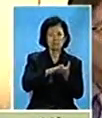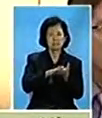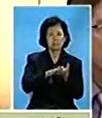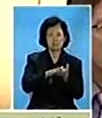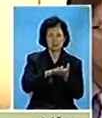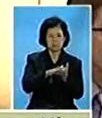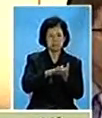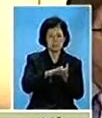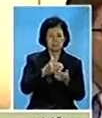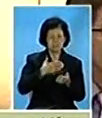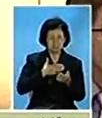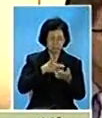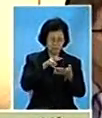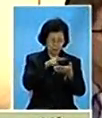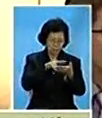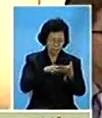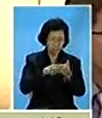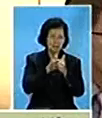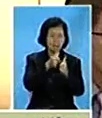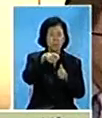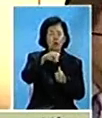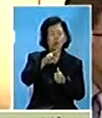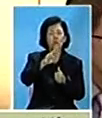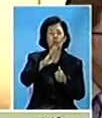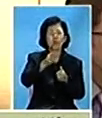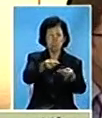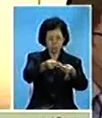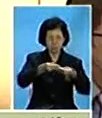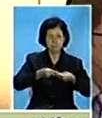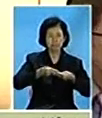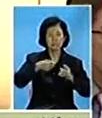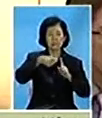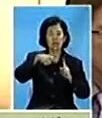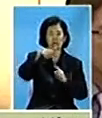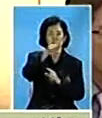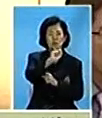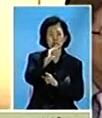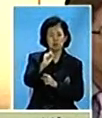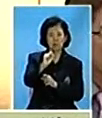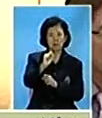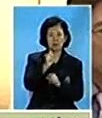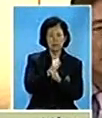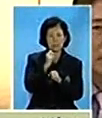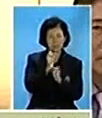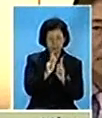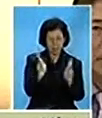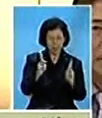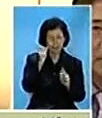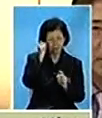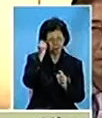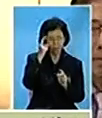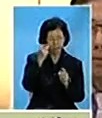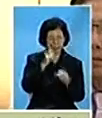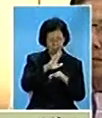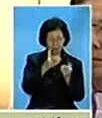ขออภัยนะครับผมก็ดูตามที่พระราชบัญญัติที่ส่งมาจากสภาผู้แทนแล้วก็ทำความเข้าใจกับทางคณะกรรมการทั้งหมดนะครับเ